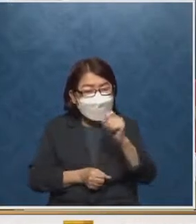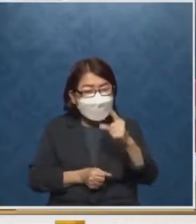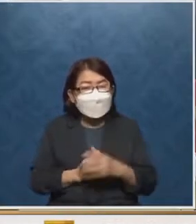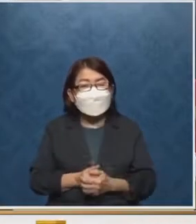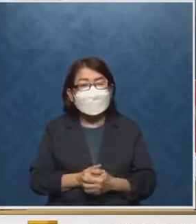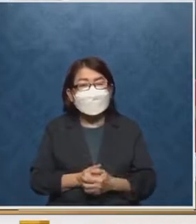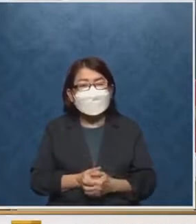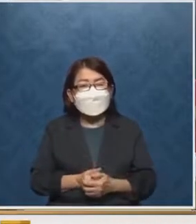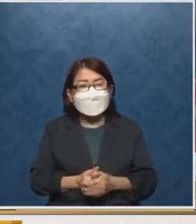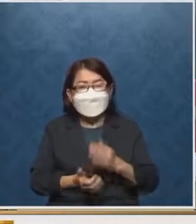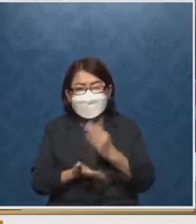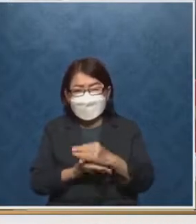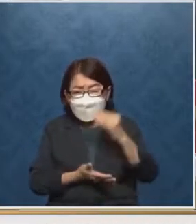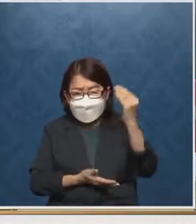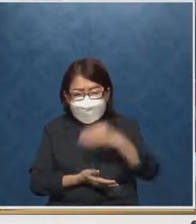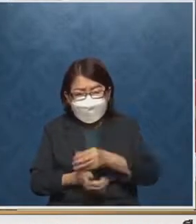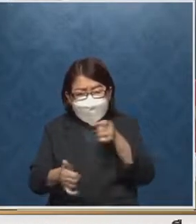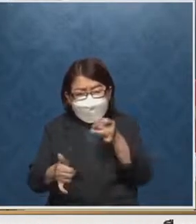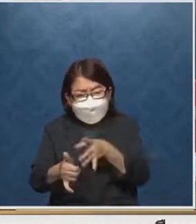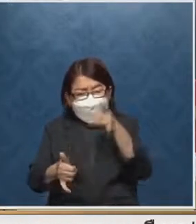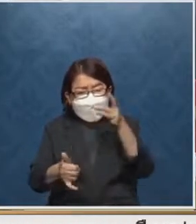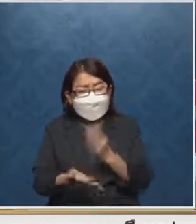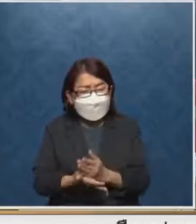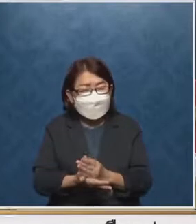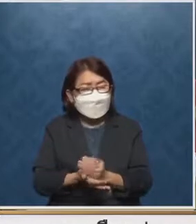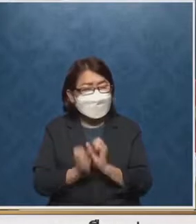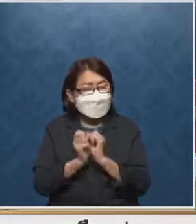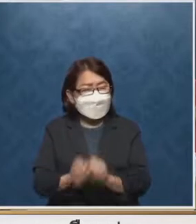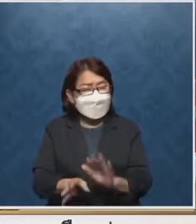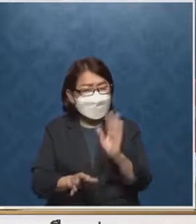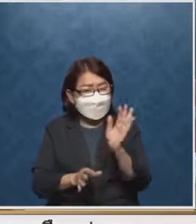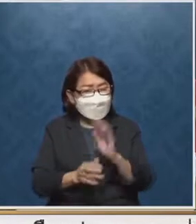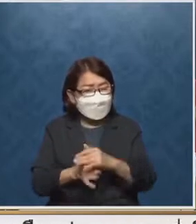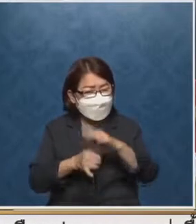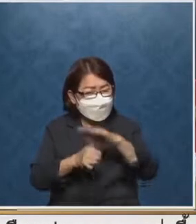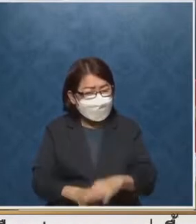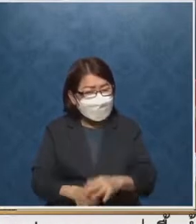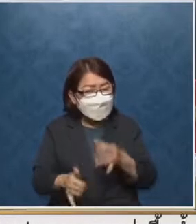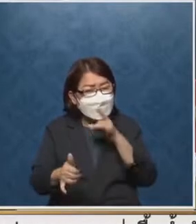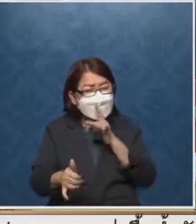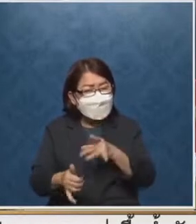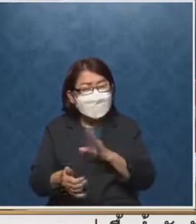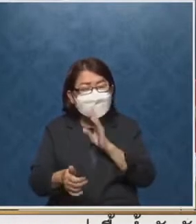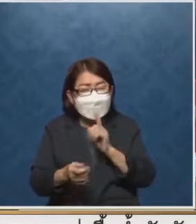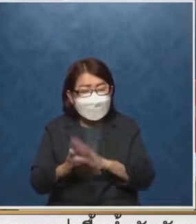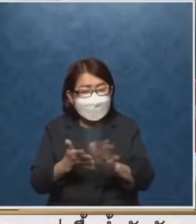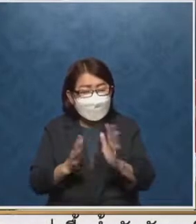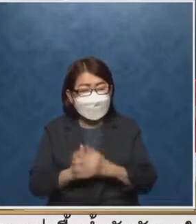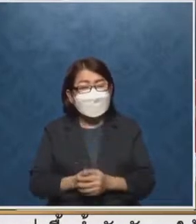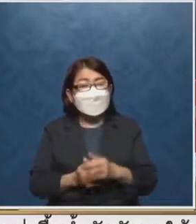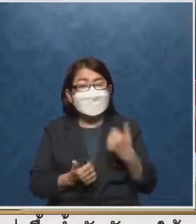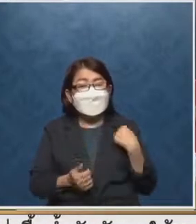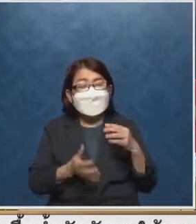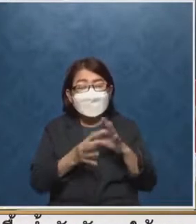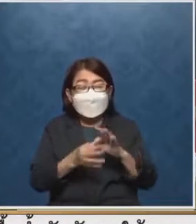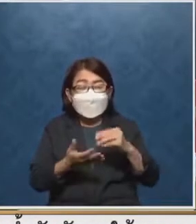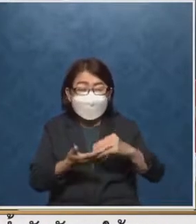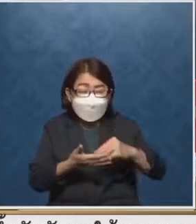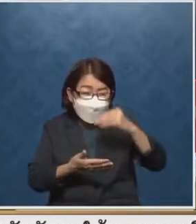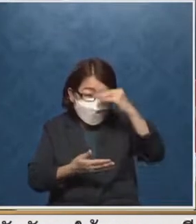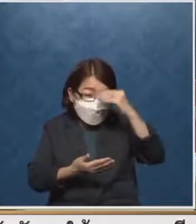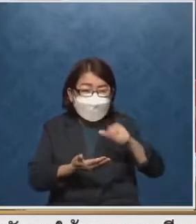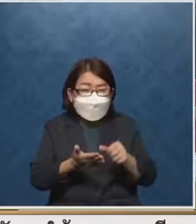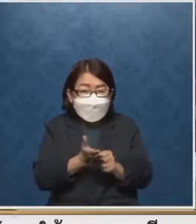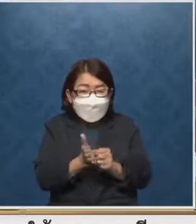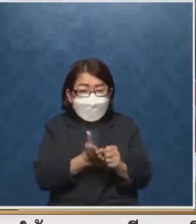ลี่นะครับการหยุดเกลียดไม่เกลียดกันนะครับหยุดเหยียดไม่เกลียดกันหรือการขับเคลื่อนการปฏิรูปการศึกษาและส่งเส